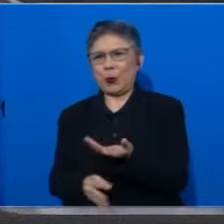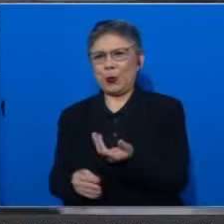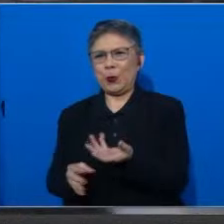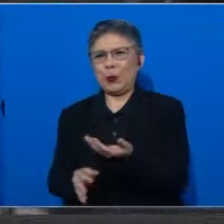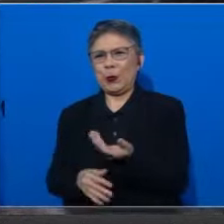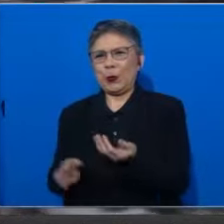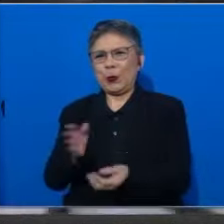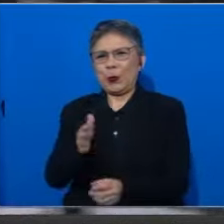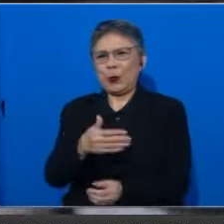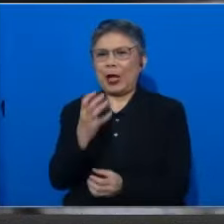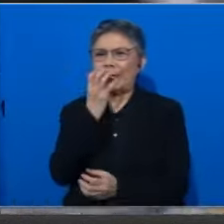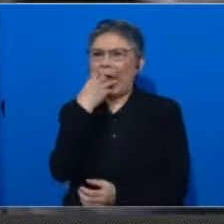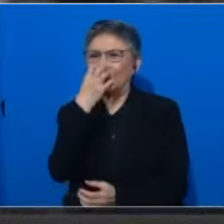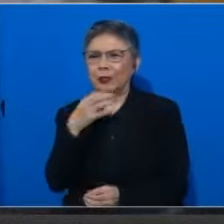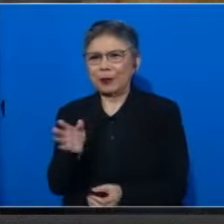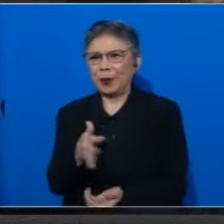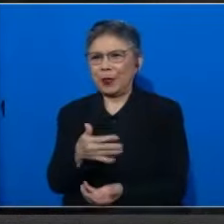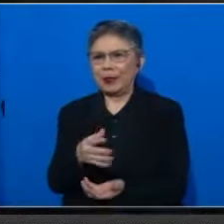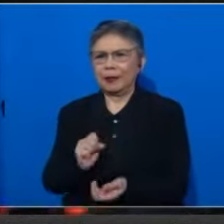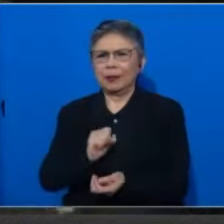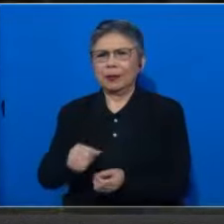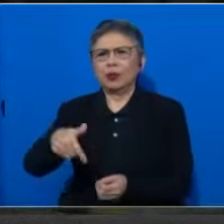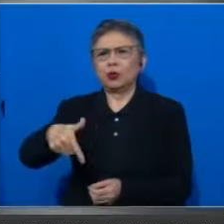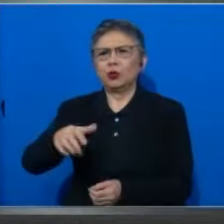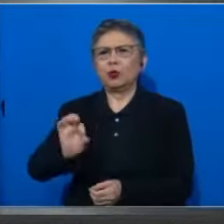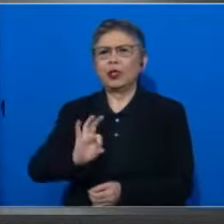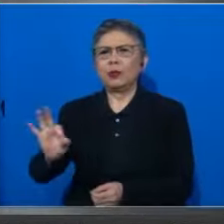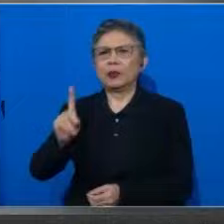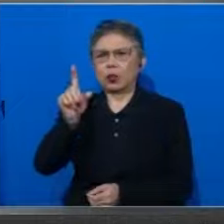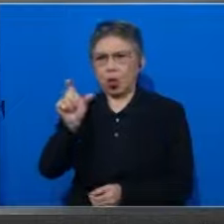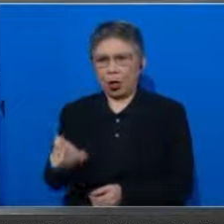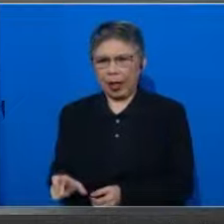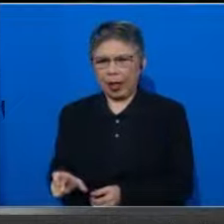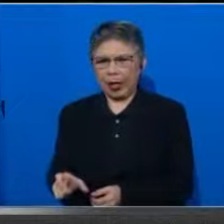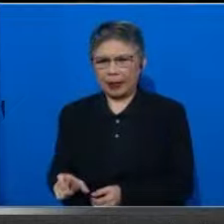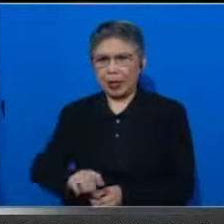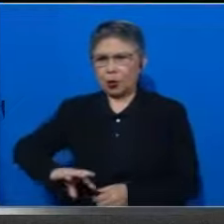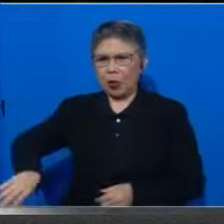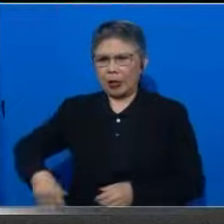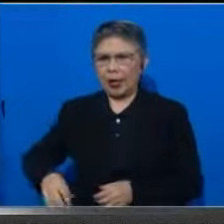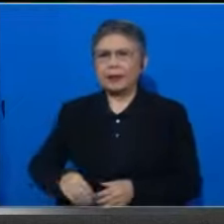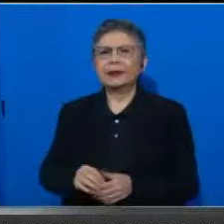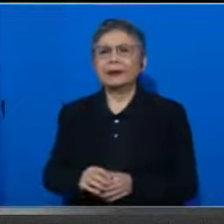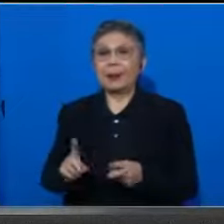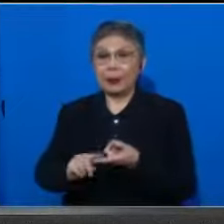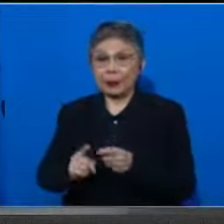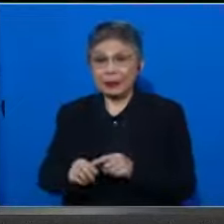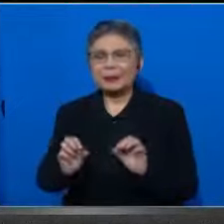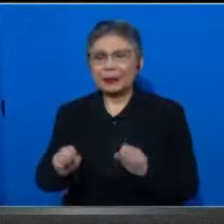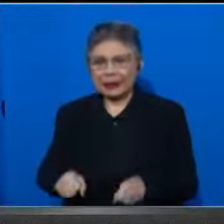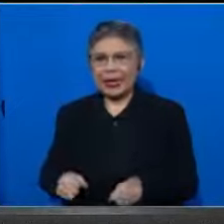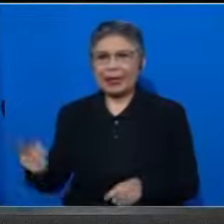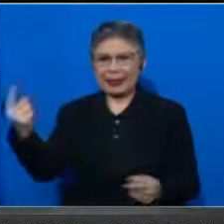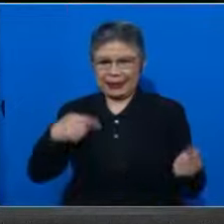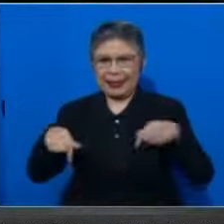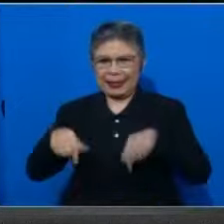dan jagung bakar. Cukup membayar Rp70.000 per orang, Anda dan keluarga maupun kerabat bisa berlibur